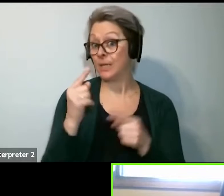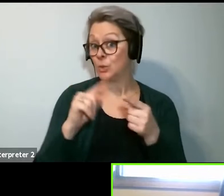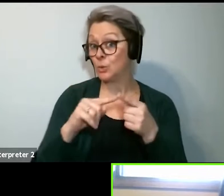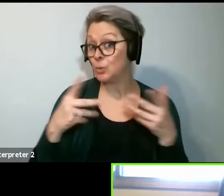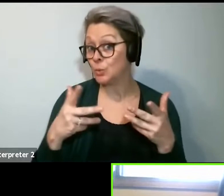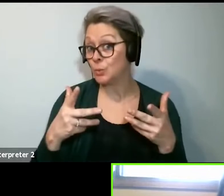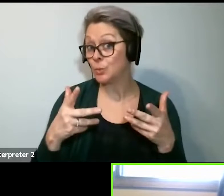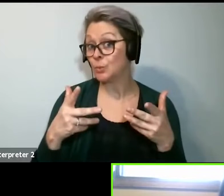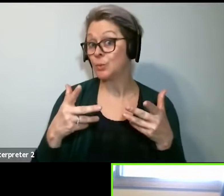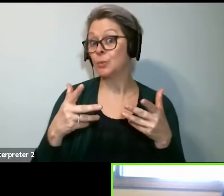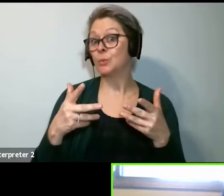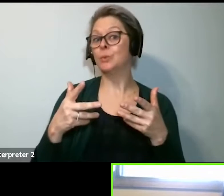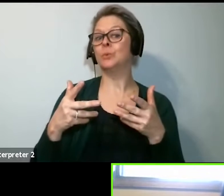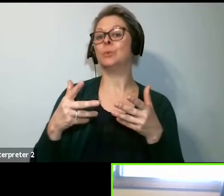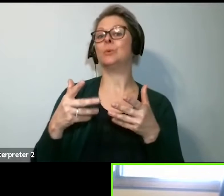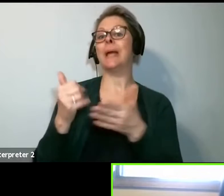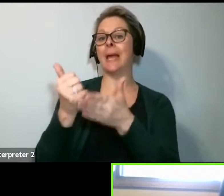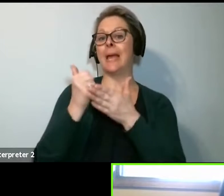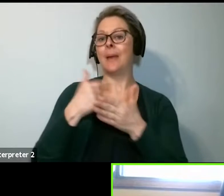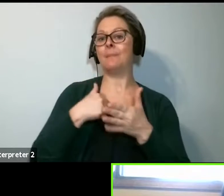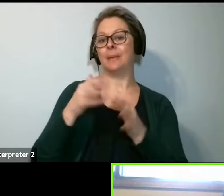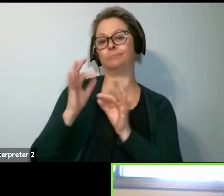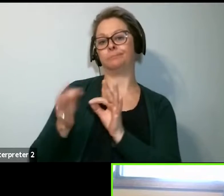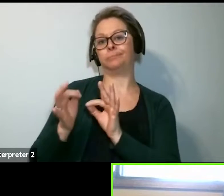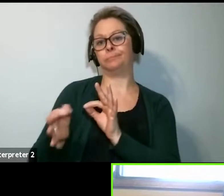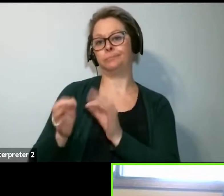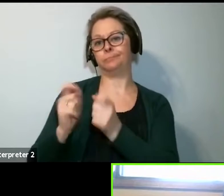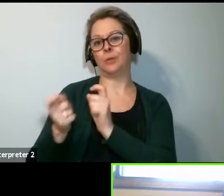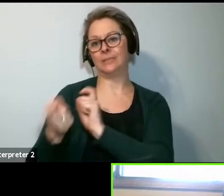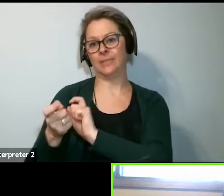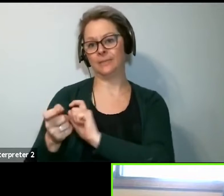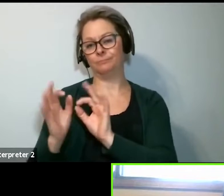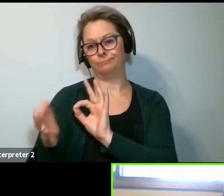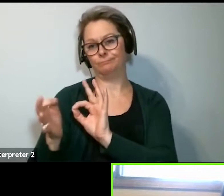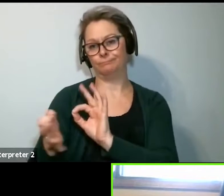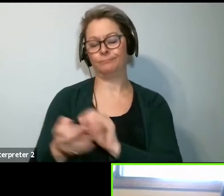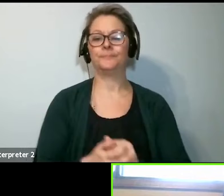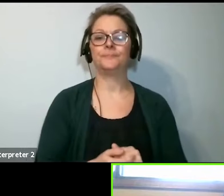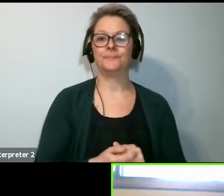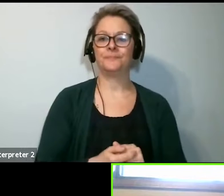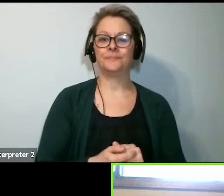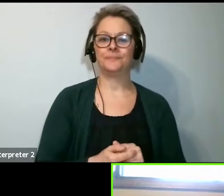帮我翻译 help me translate.